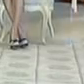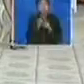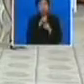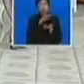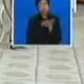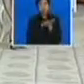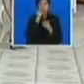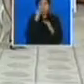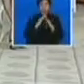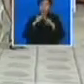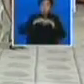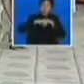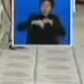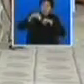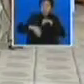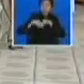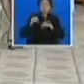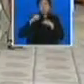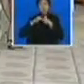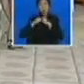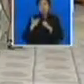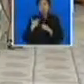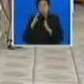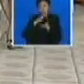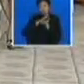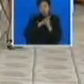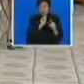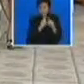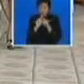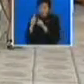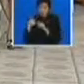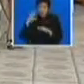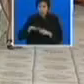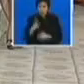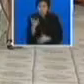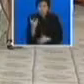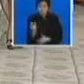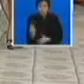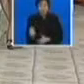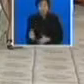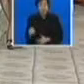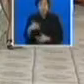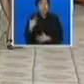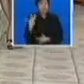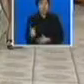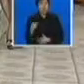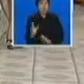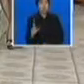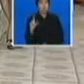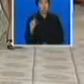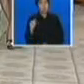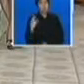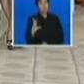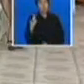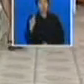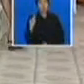างไกลเพราะว่าตอนหลังเนี่ยมีหลายพื้นที่เนี่ยโรงเรียนนึงอาจจะเหลือเด็กแค่ 20-30 คนนะครับทีนี้พอ 20-30 คน